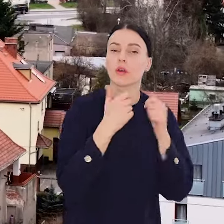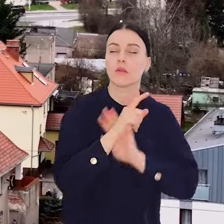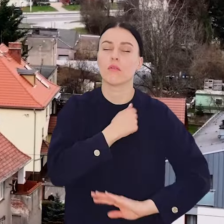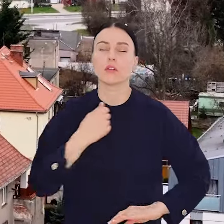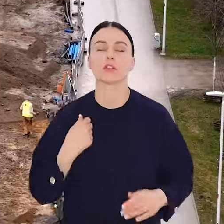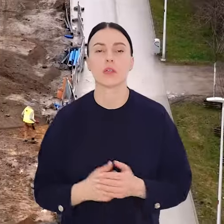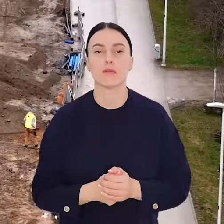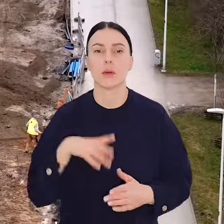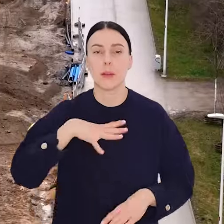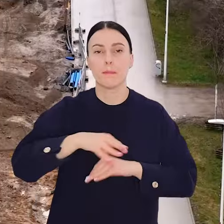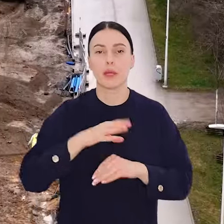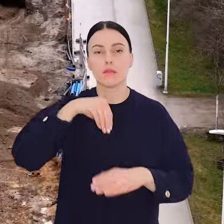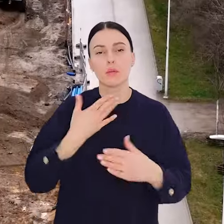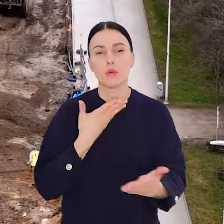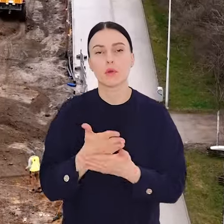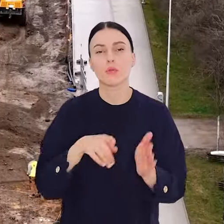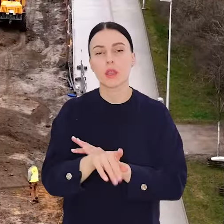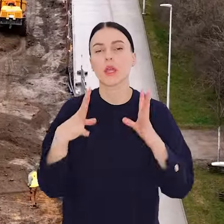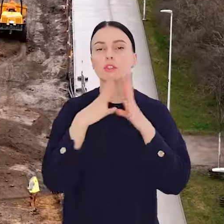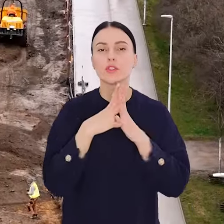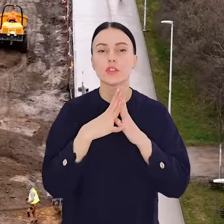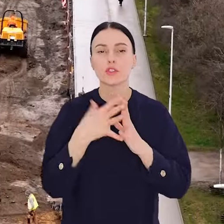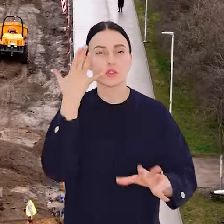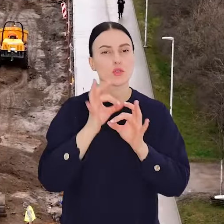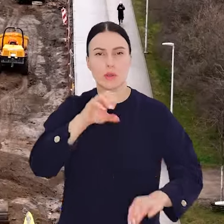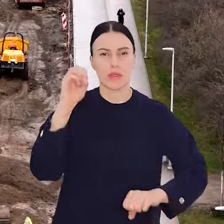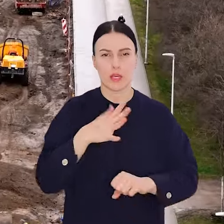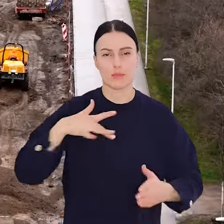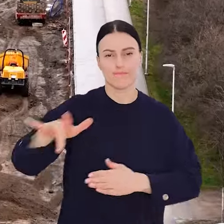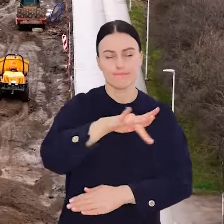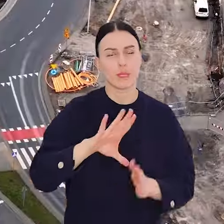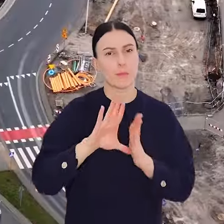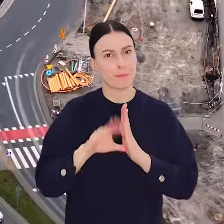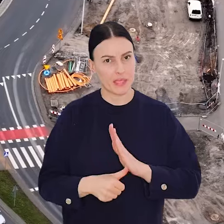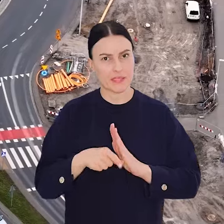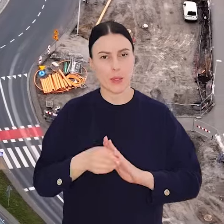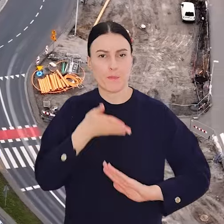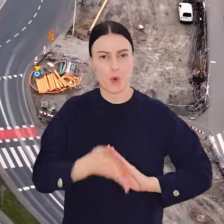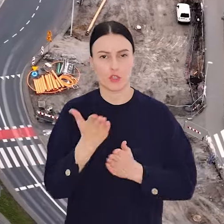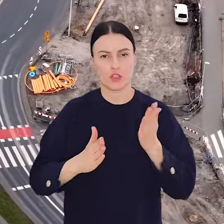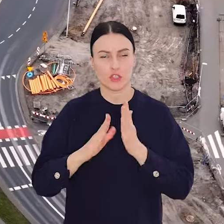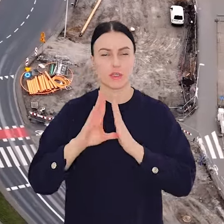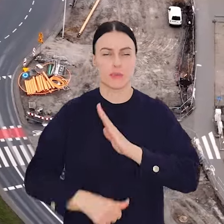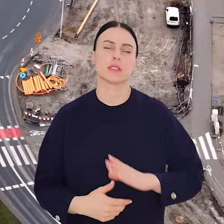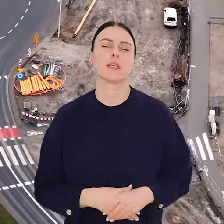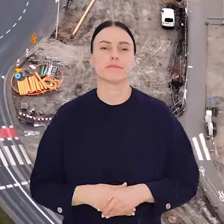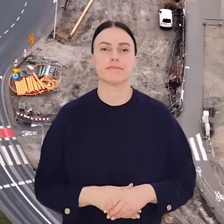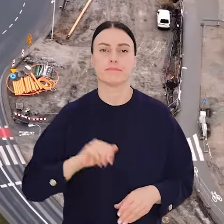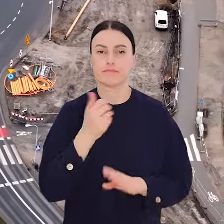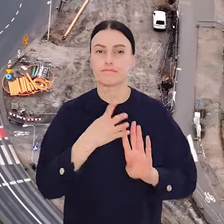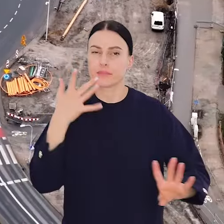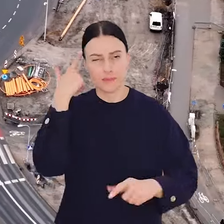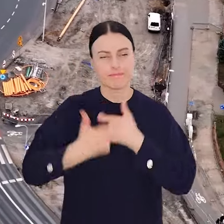Warszawie. Pakiet zawiera propozycje dla 10 szczególnie zapalnych miejsc w południowej części miasta. W